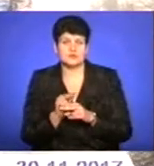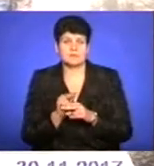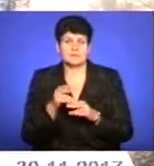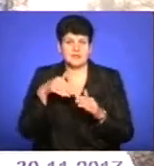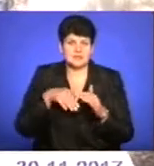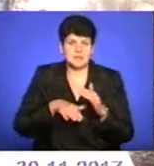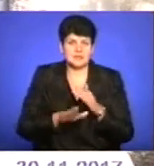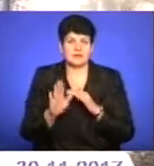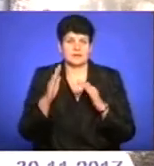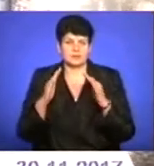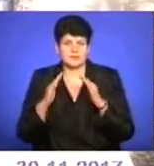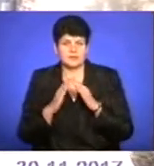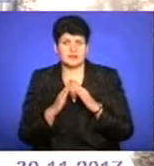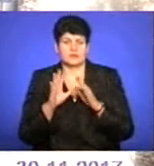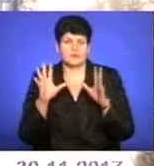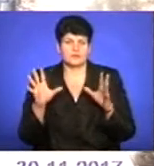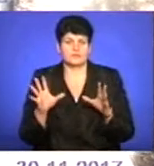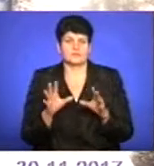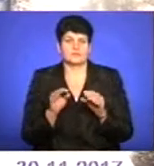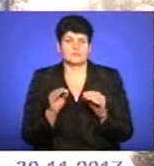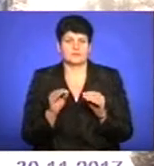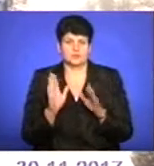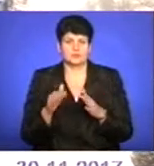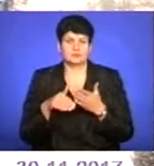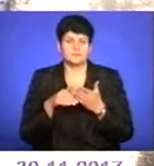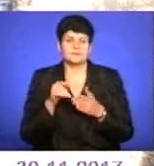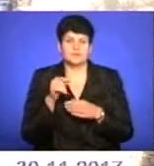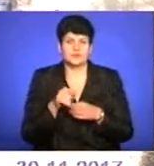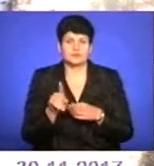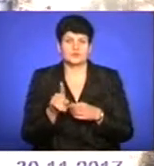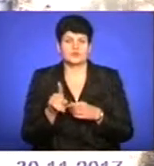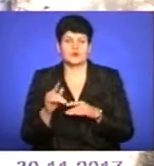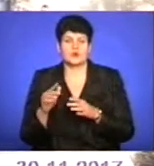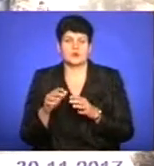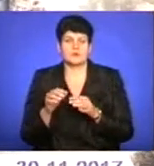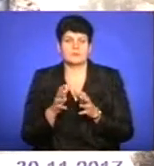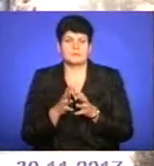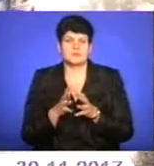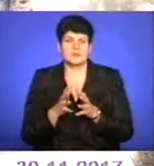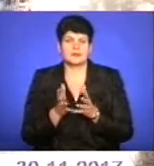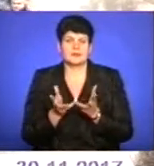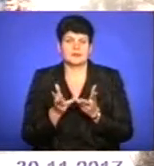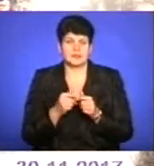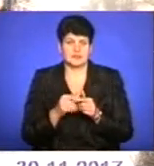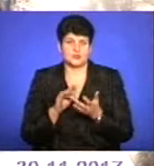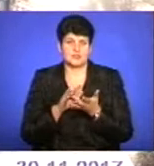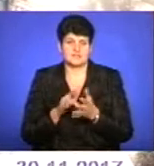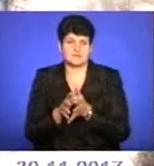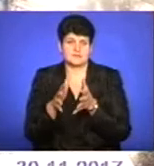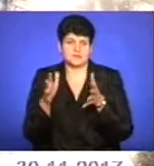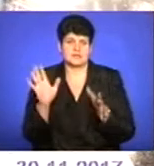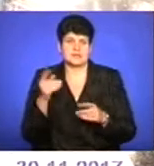підземелля, і сама будівля, і його місце розташування будуть сприяти тому, що потік туристів збільшиться, і це буде тільки на краще для